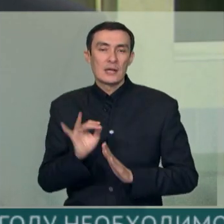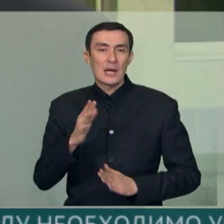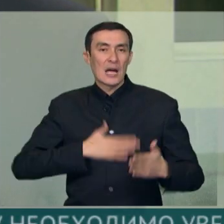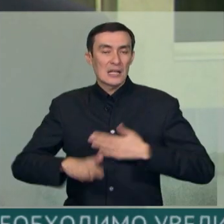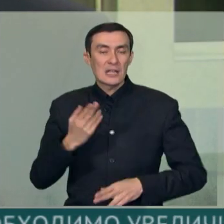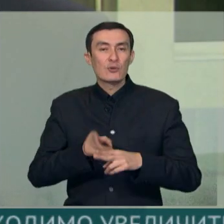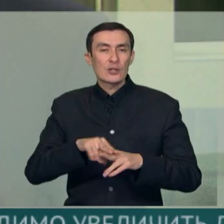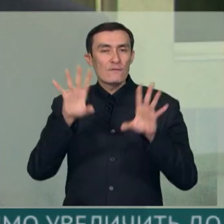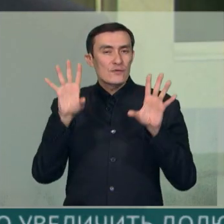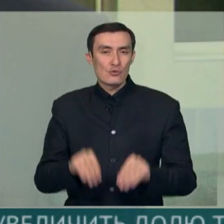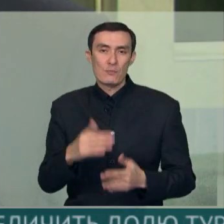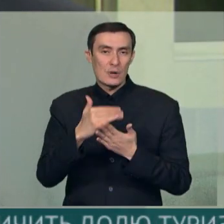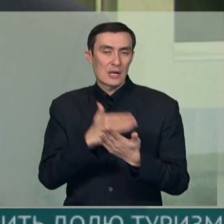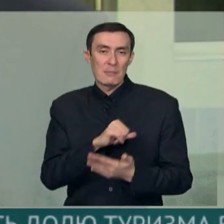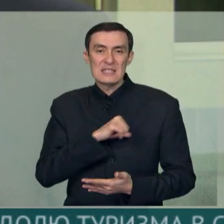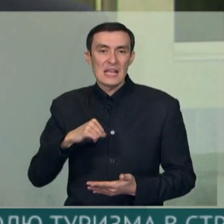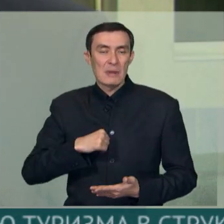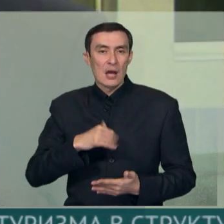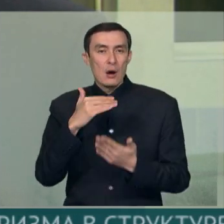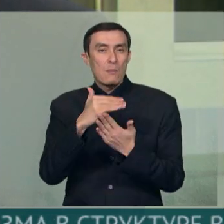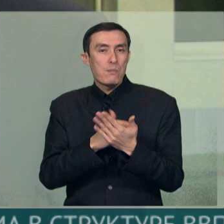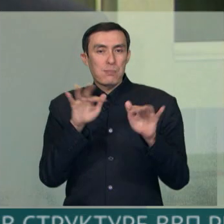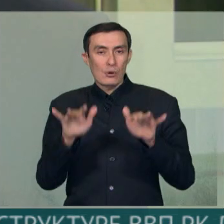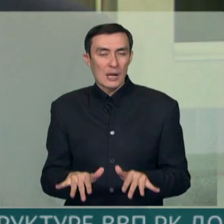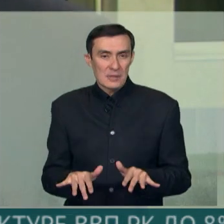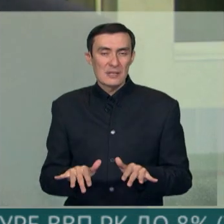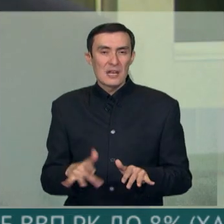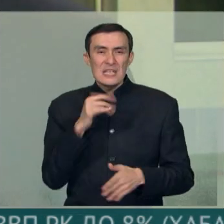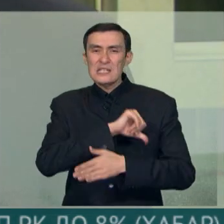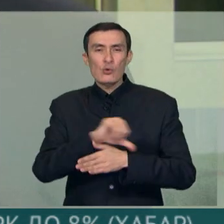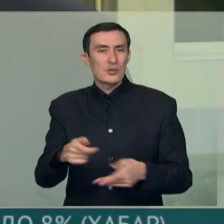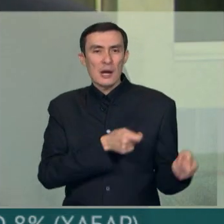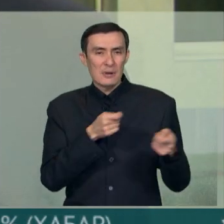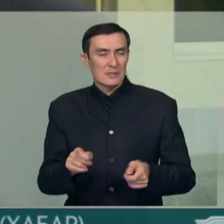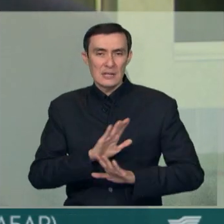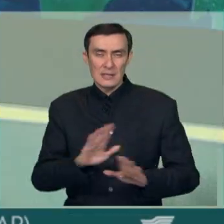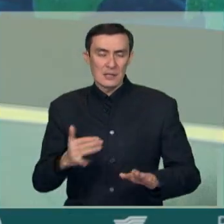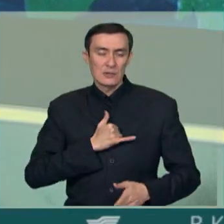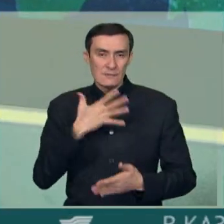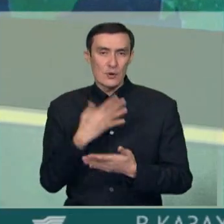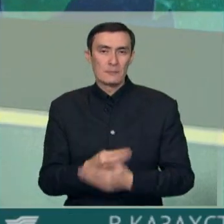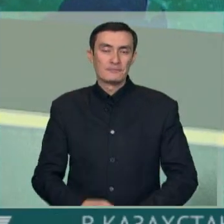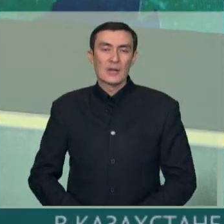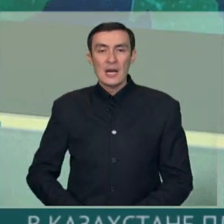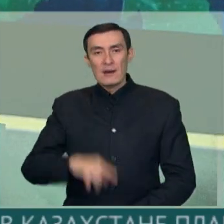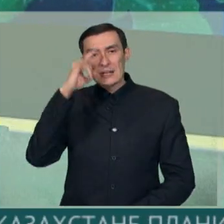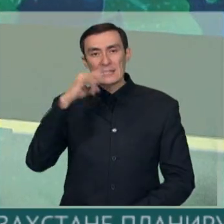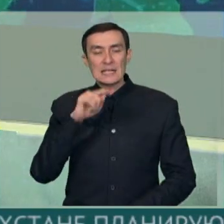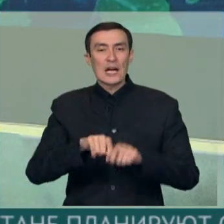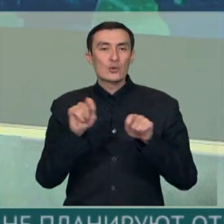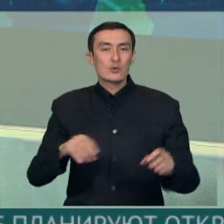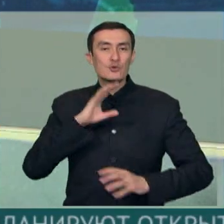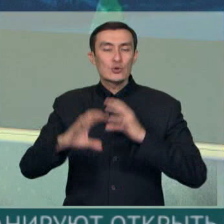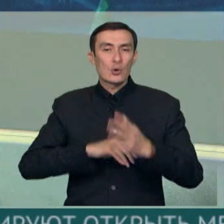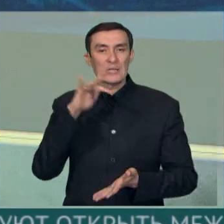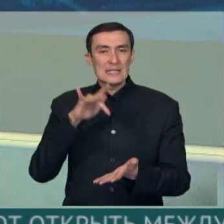эта программа составлена программистами не из дальнего зарубежья или из других стран. В Казахстане откроется